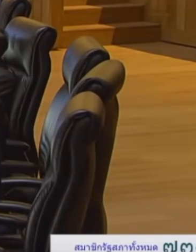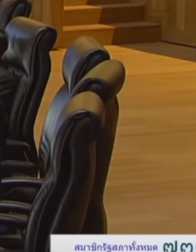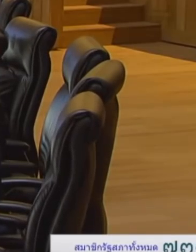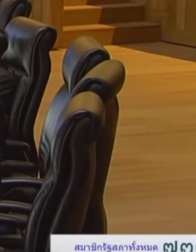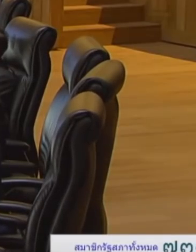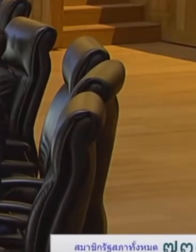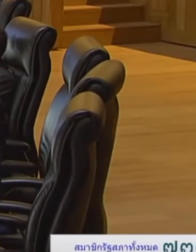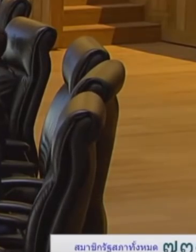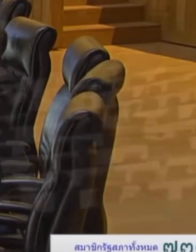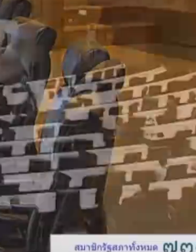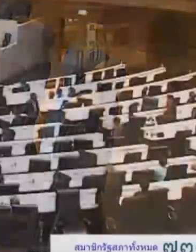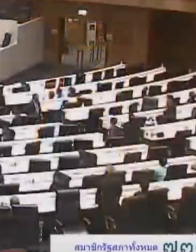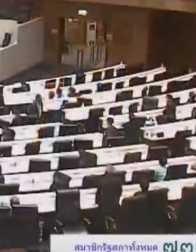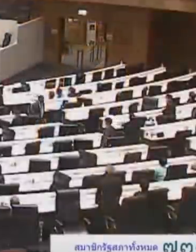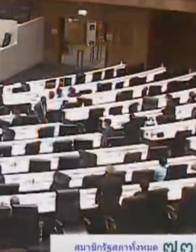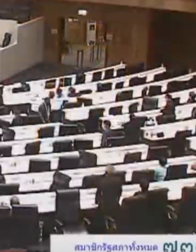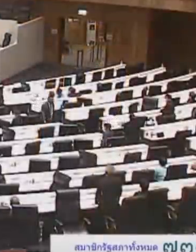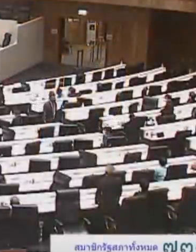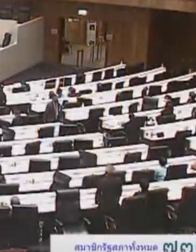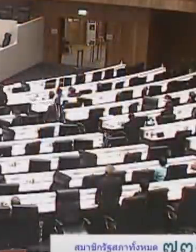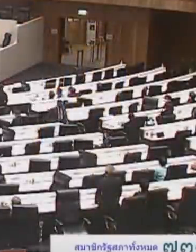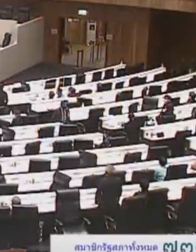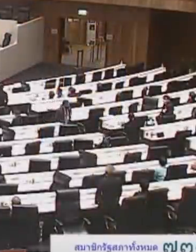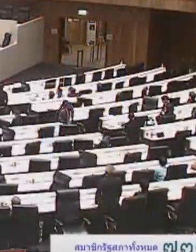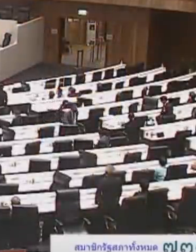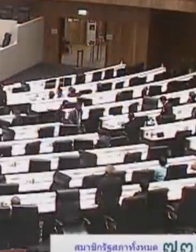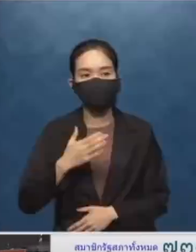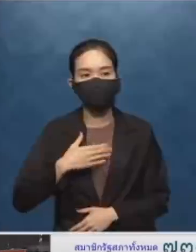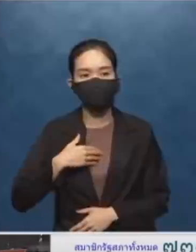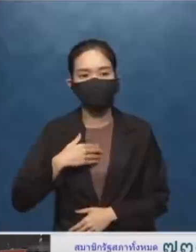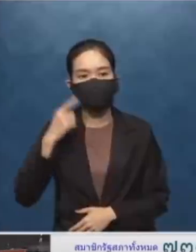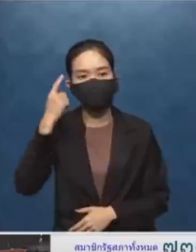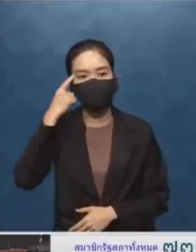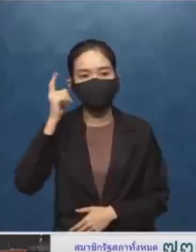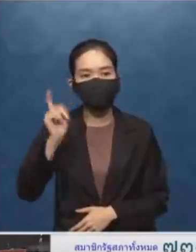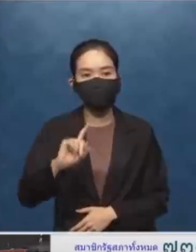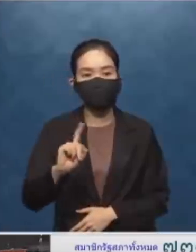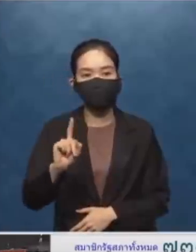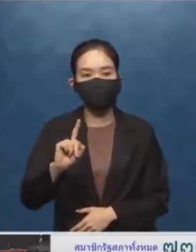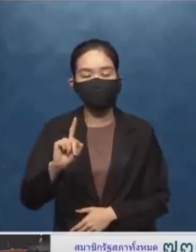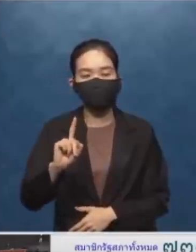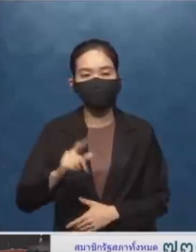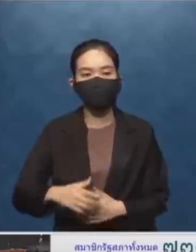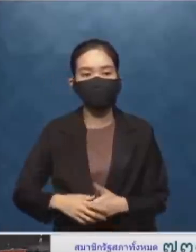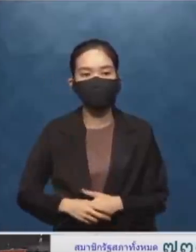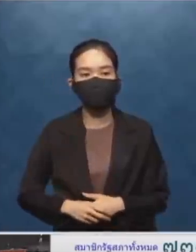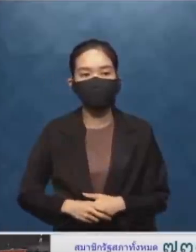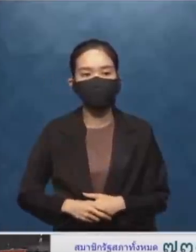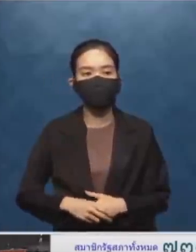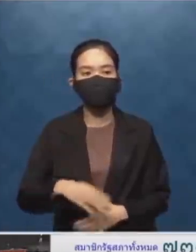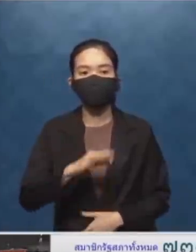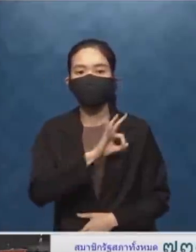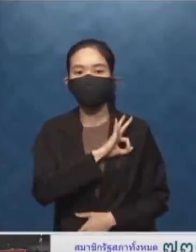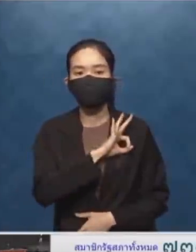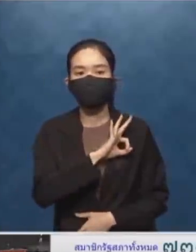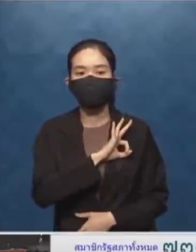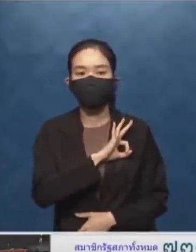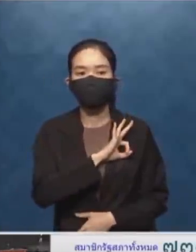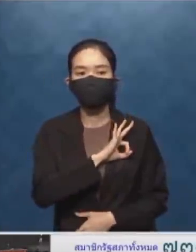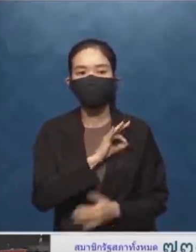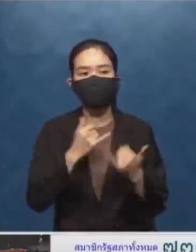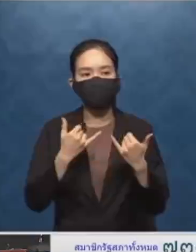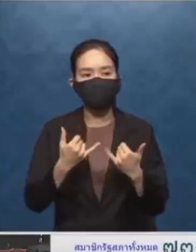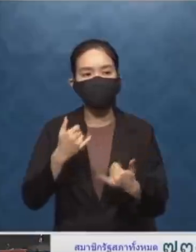ท่านประธานที่เคารพครับผมคำพองเทพคำครับ ครับผม ผมคิดว่าคนสมาชิกยังรัฐสภายังไม่กลับนะครับ